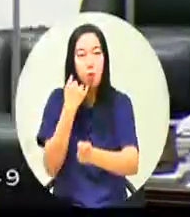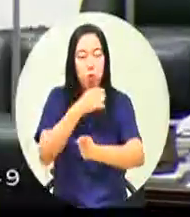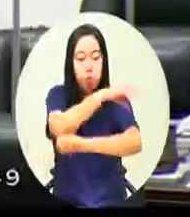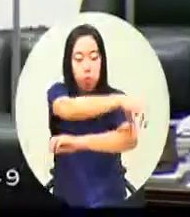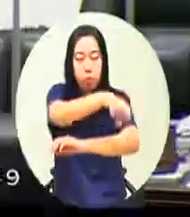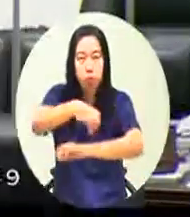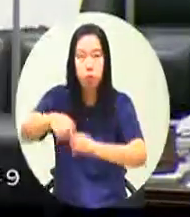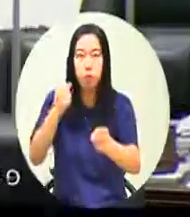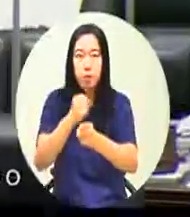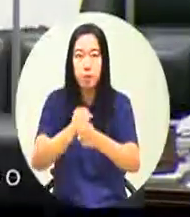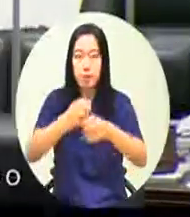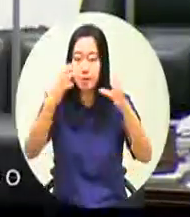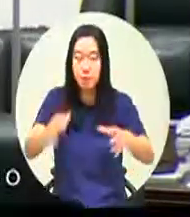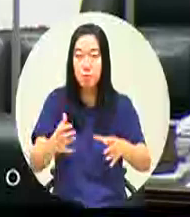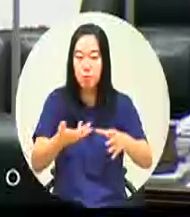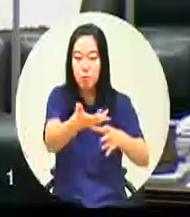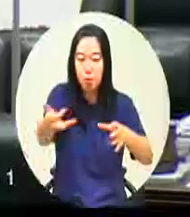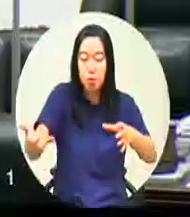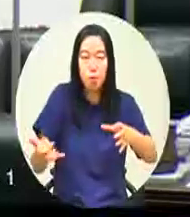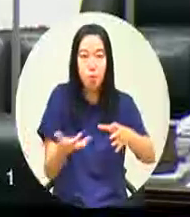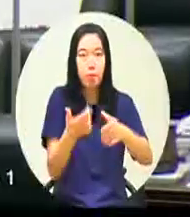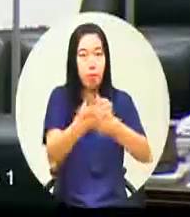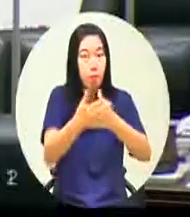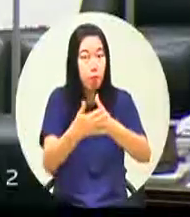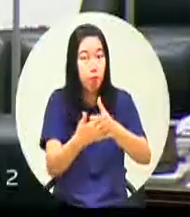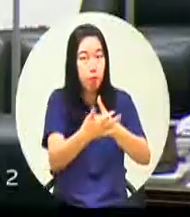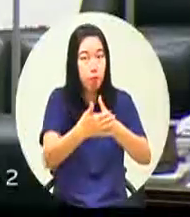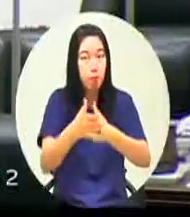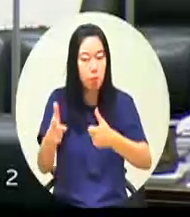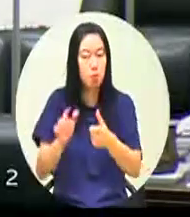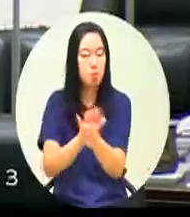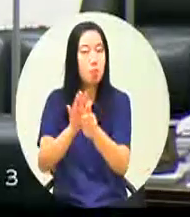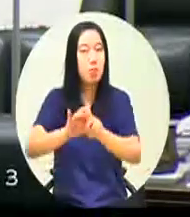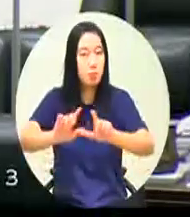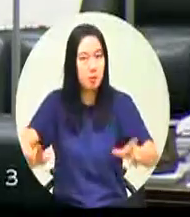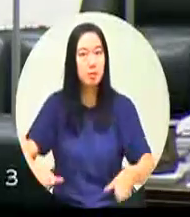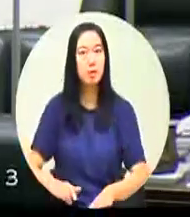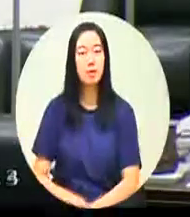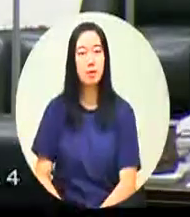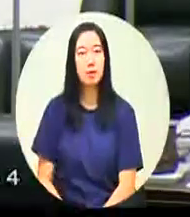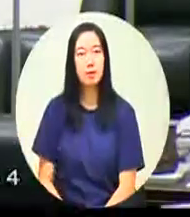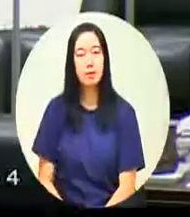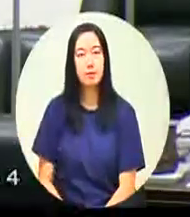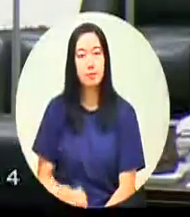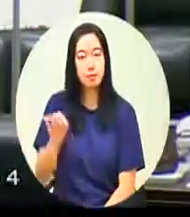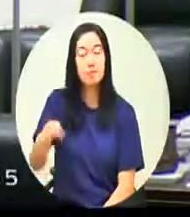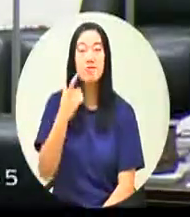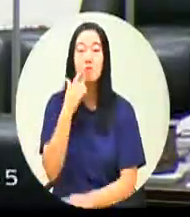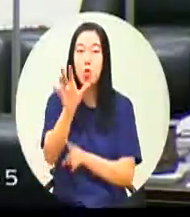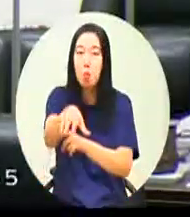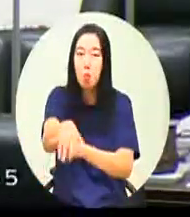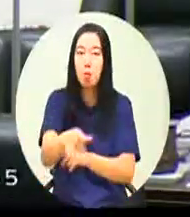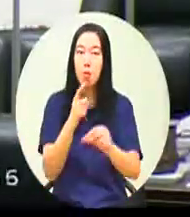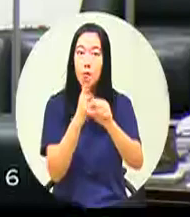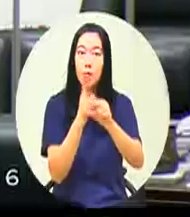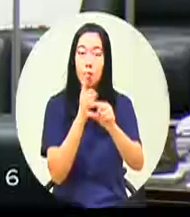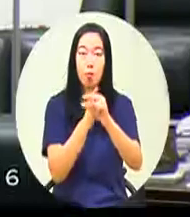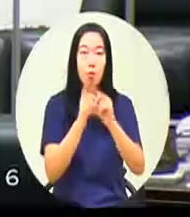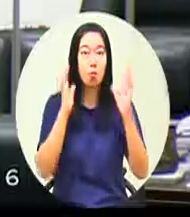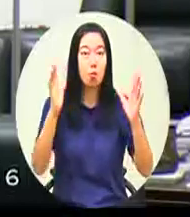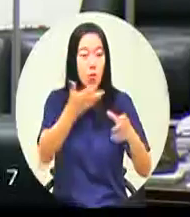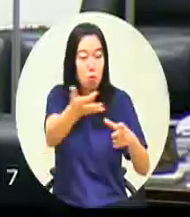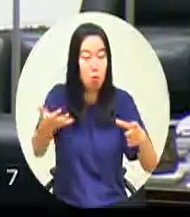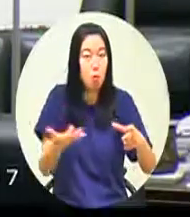旁边做一个滞洪池，会有很大的效果。你去思考一下，好，思考一下。所以像这个美浓中政府呢，它是一